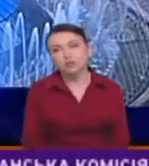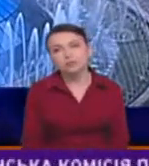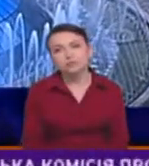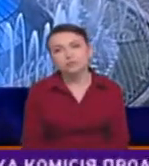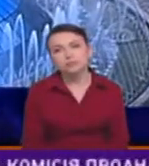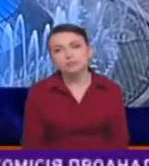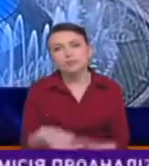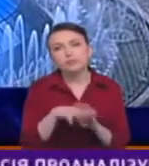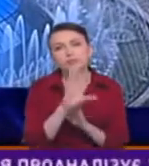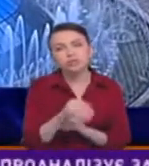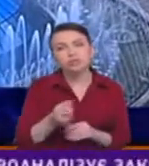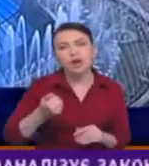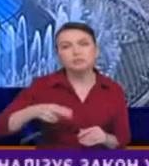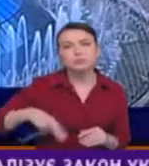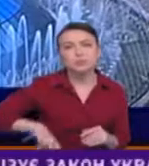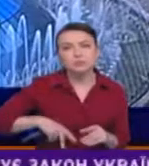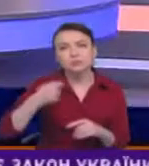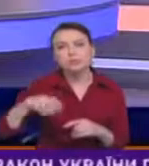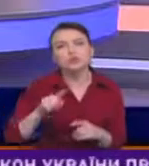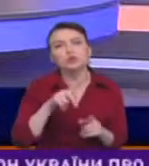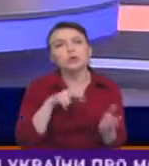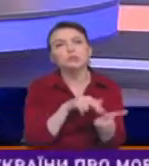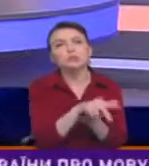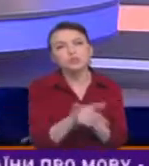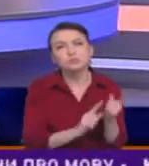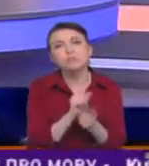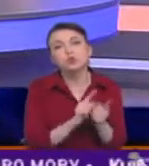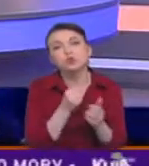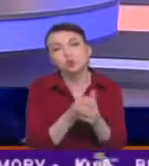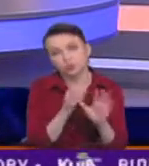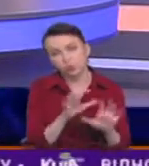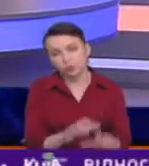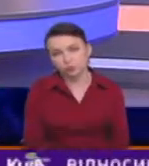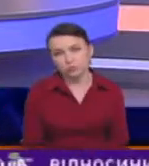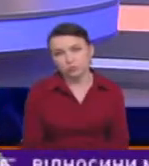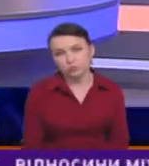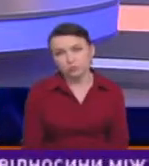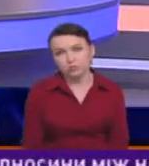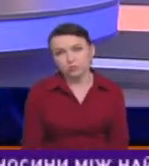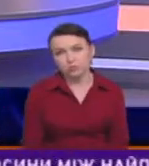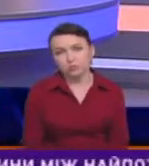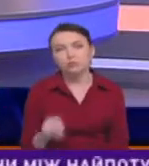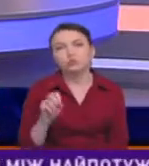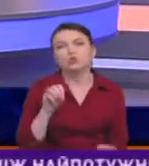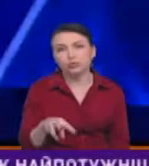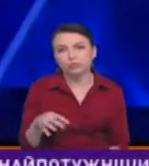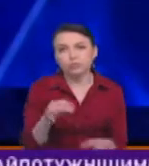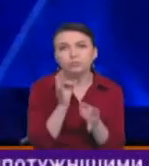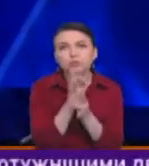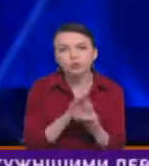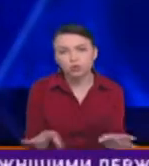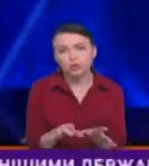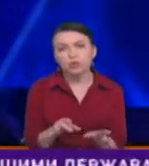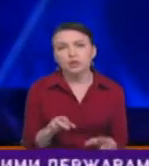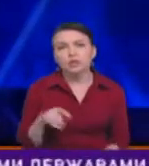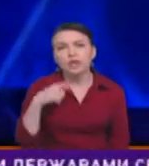з адміністрації, пішли приймати? Зміни до закону. То при чому тут Зеленський? До закону, а по-друге... Ні,